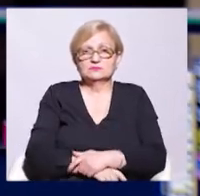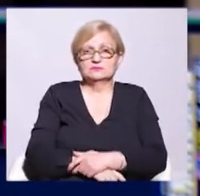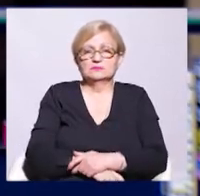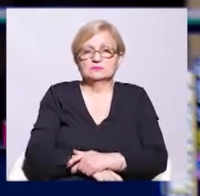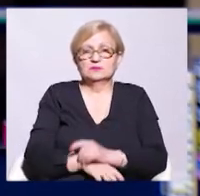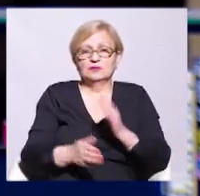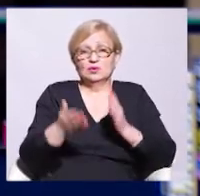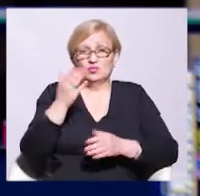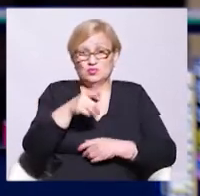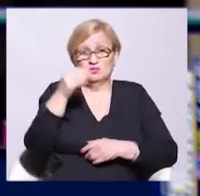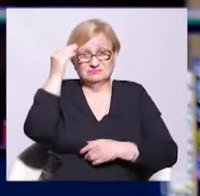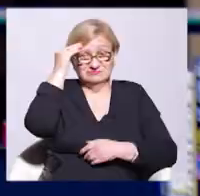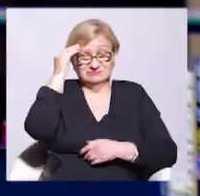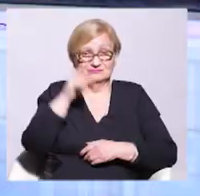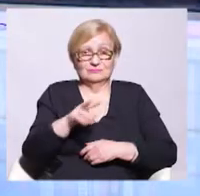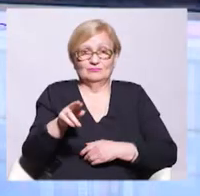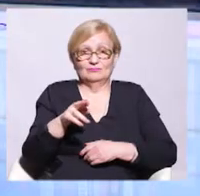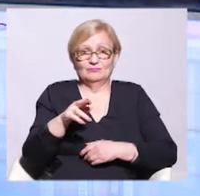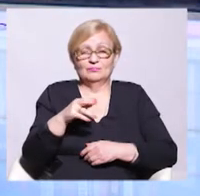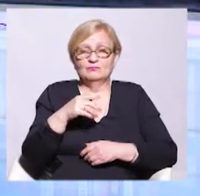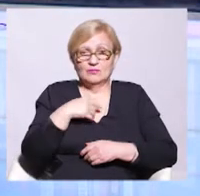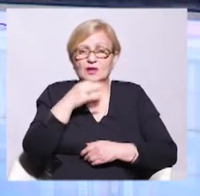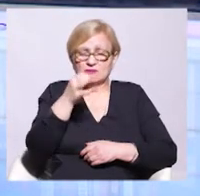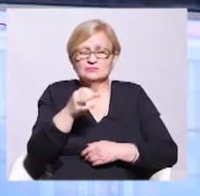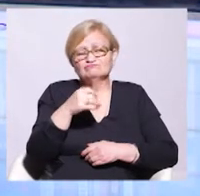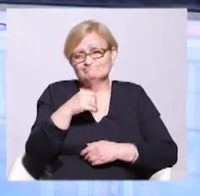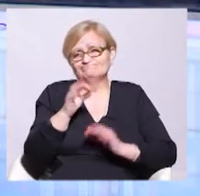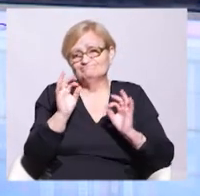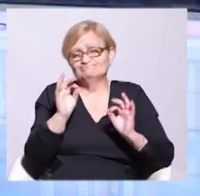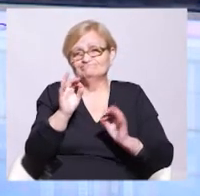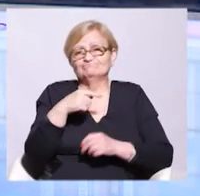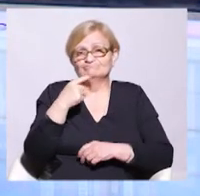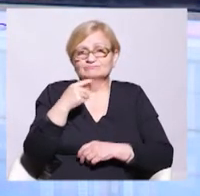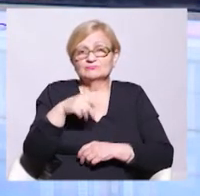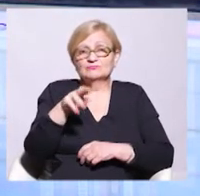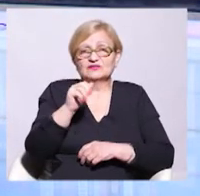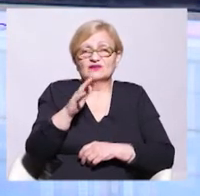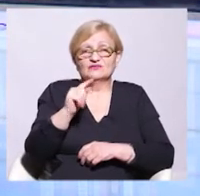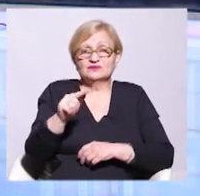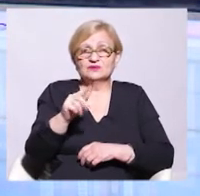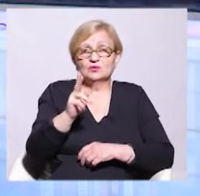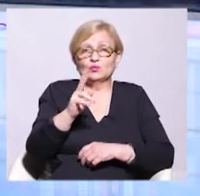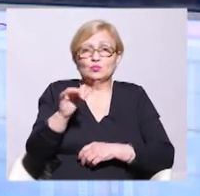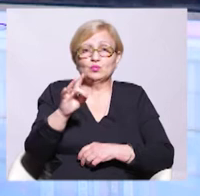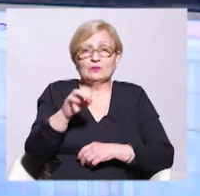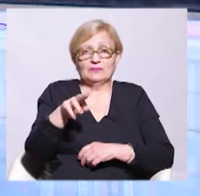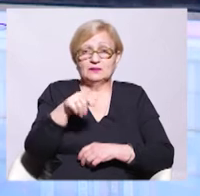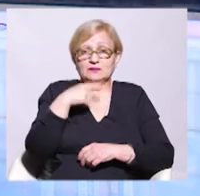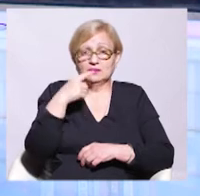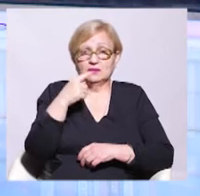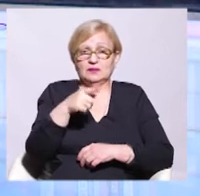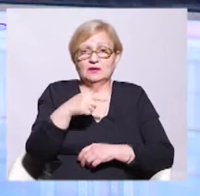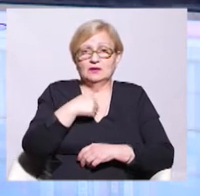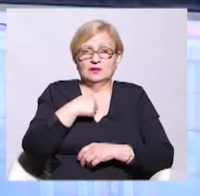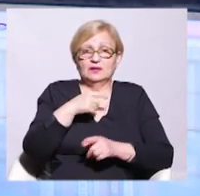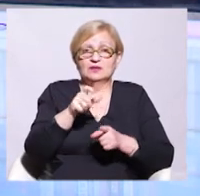Თუ ამას იტყვით, ბავშვებო, მე ვერ გაგამტყუნებთ. Მით უფრო რომ დავით კურაპალატი თვითონვე დაზენს, ჩვენ